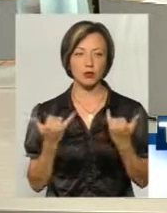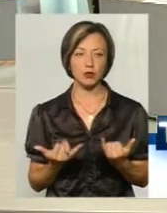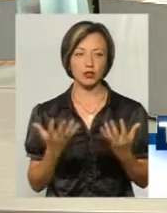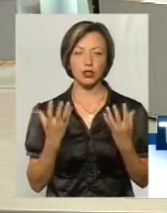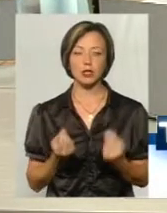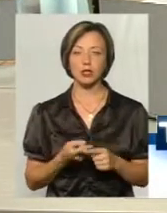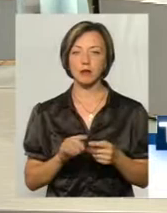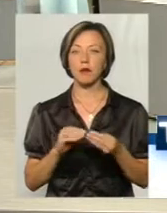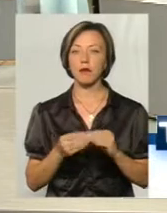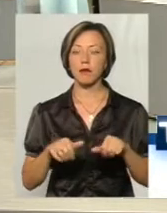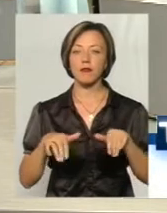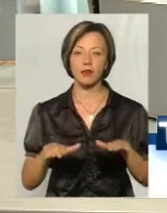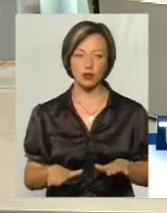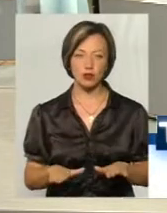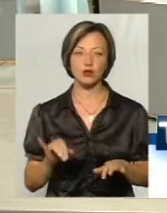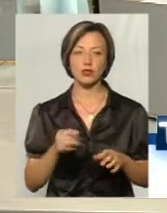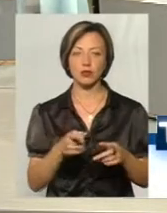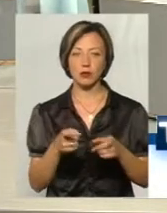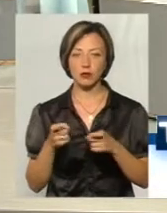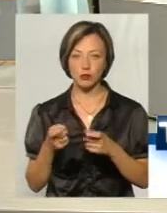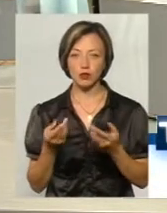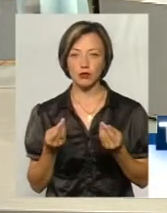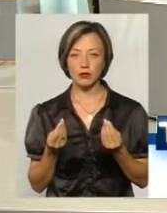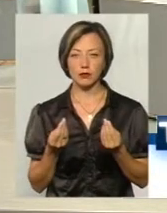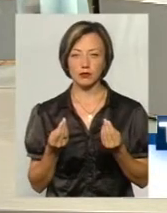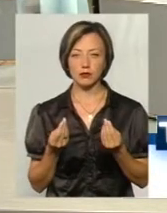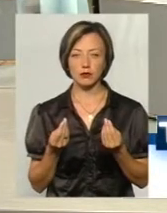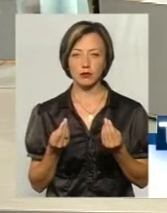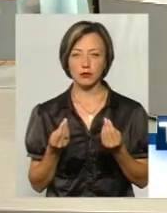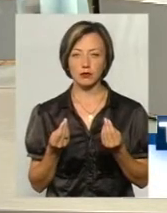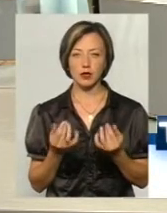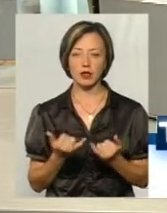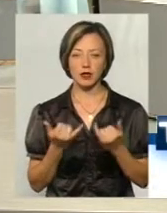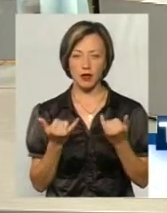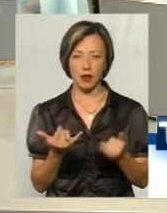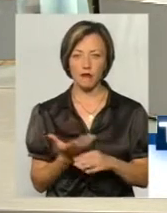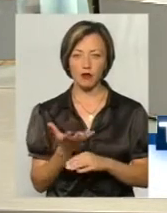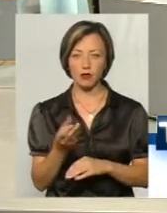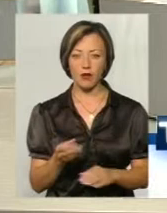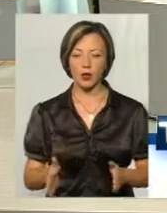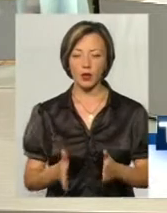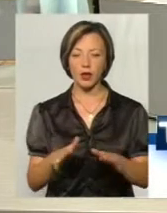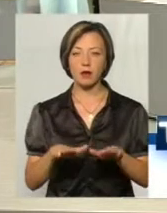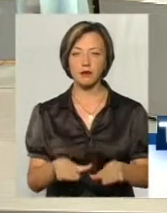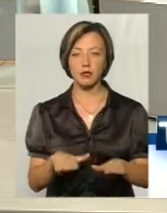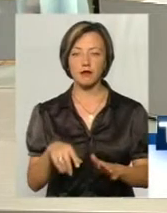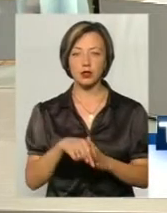сьогоднішній день ця проблема вирішується із залученням з для фінансування доріг місцевого